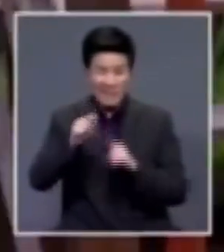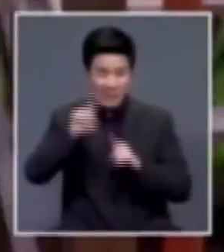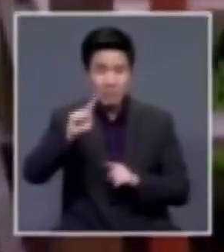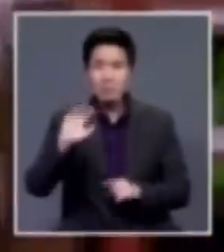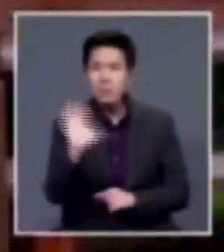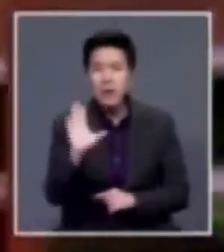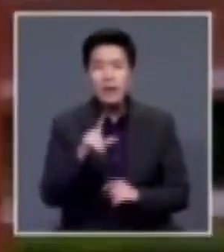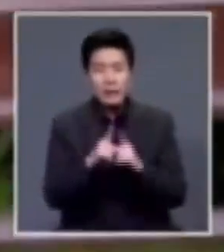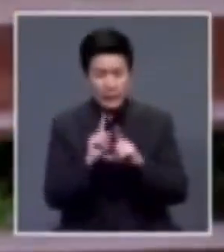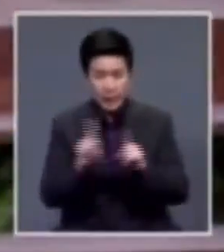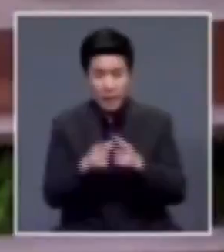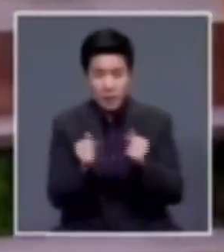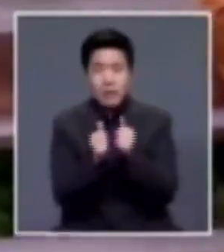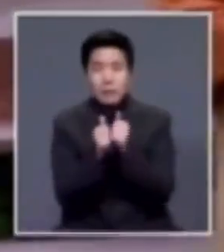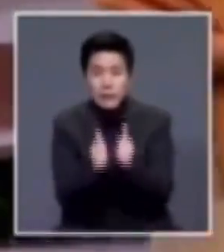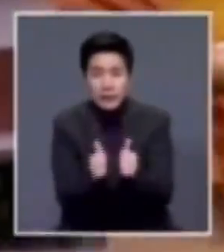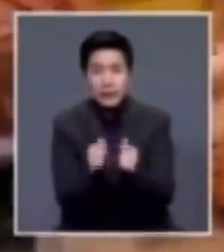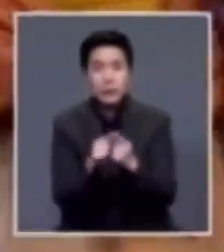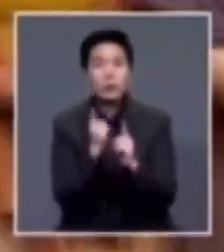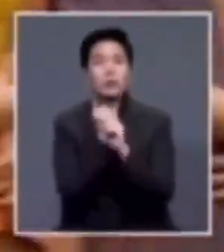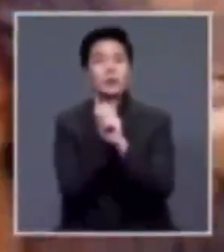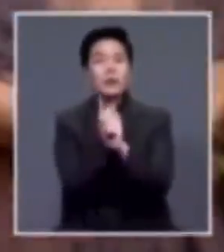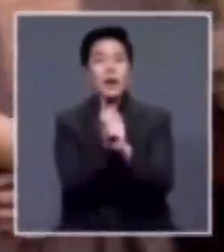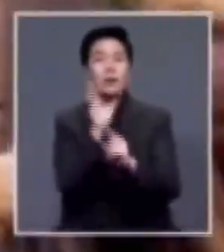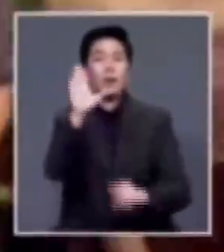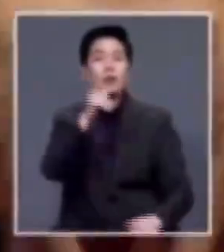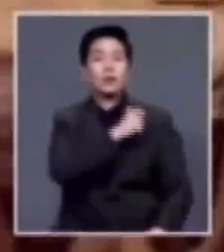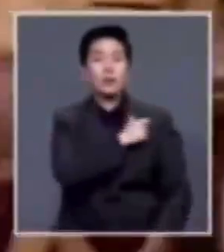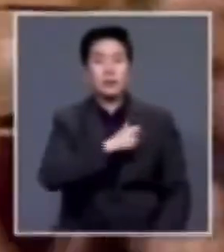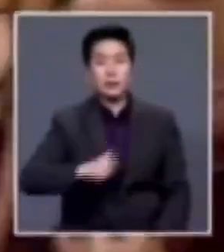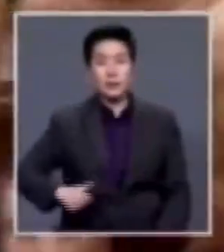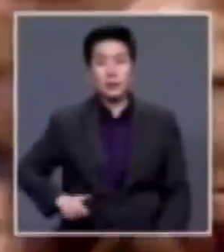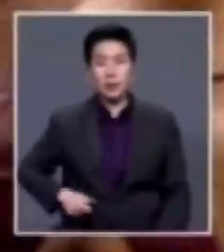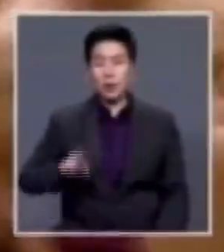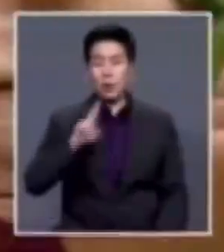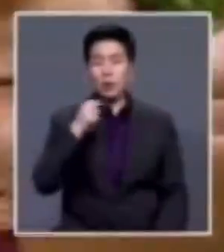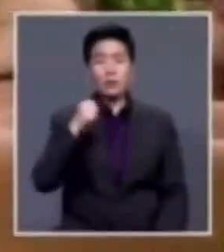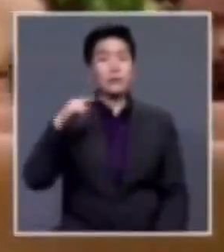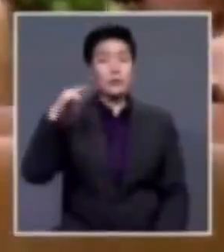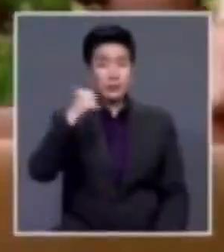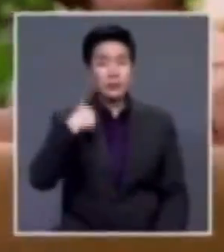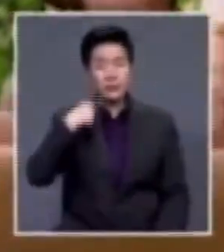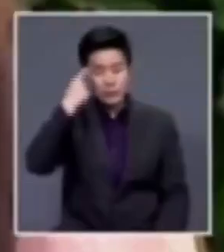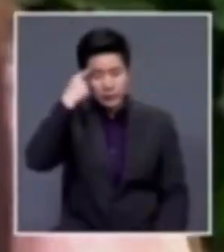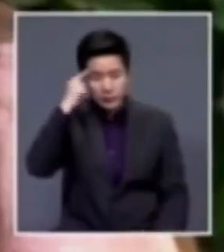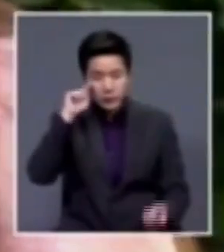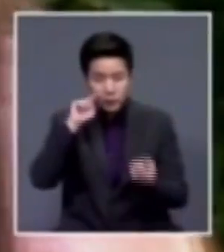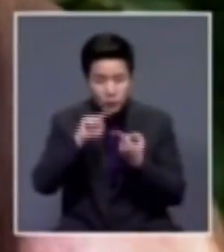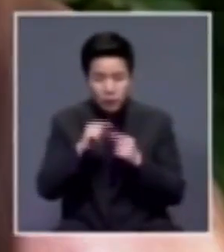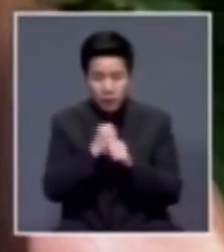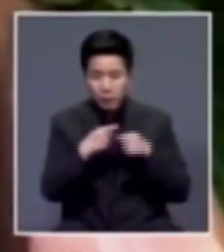ก็สอดคล้องพระราชบายของสมเด็จพระเจ้าอยู่หัวในการสืบสารรักษาและต่อยอด